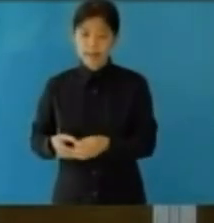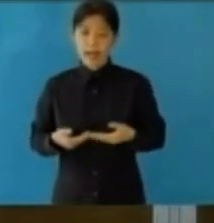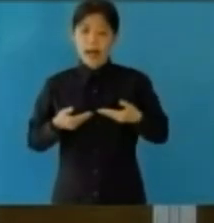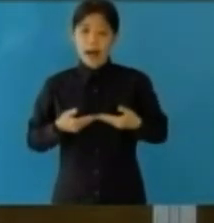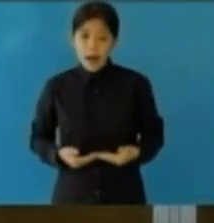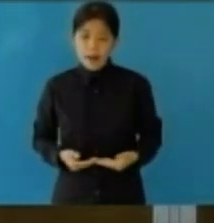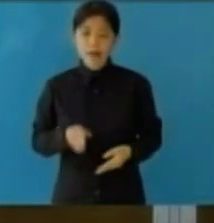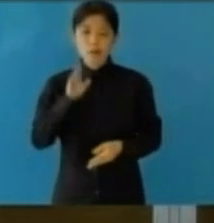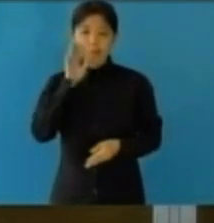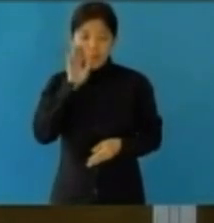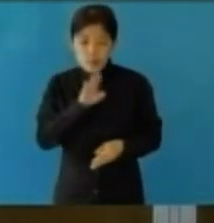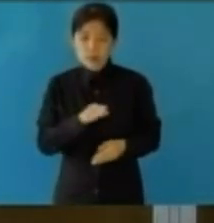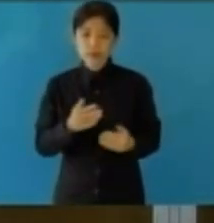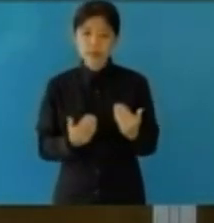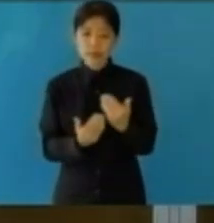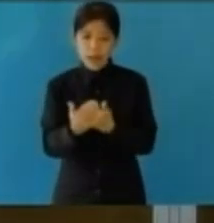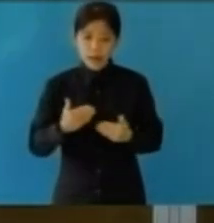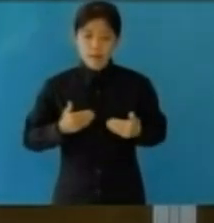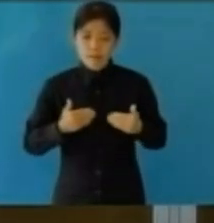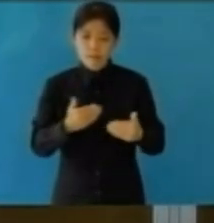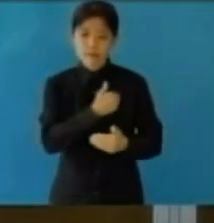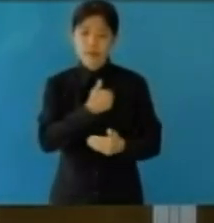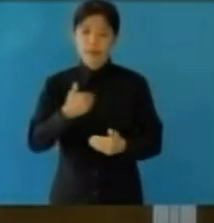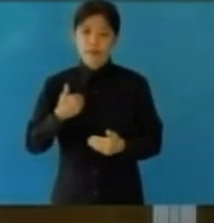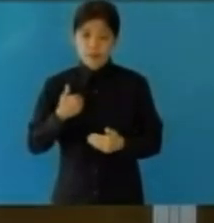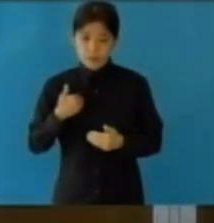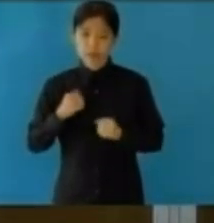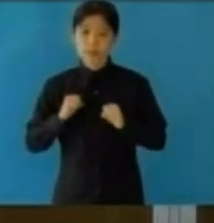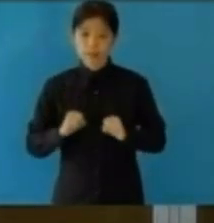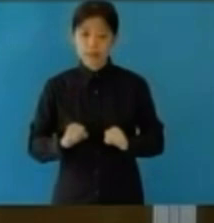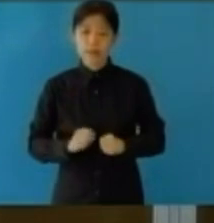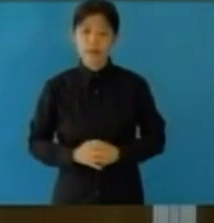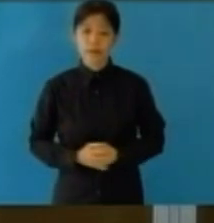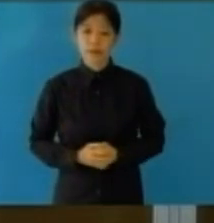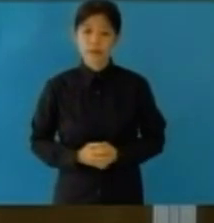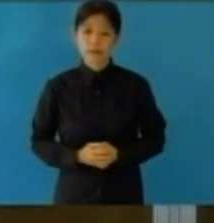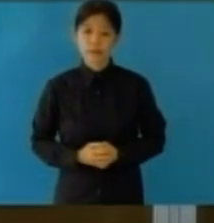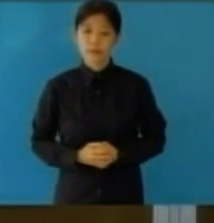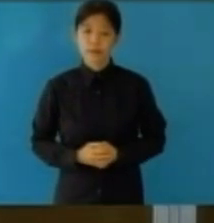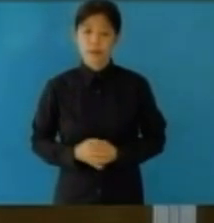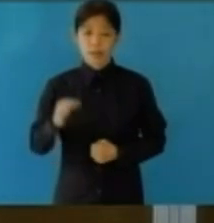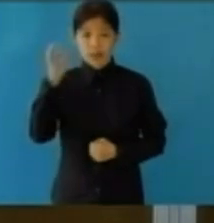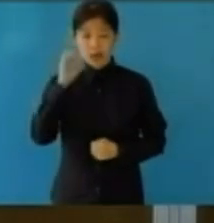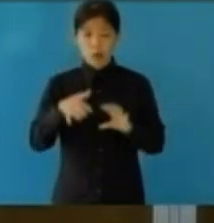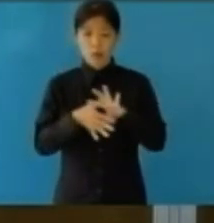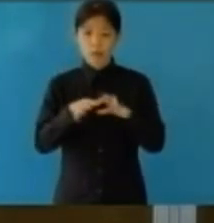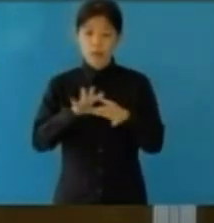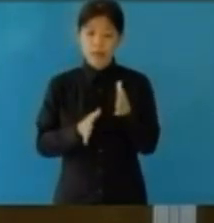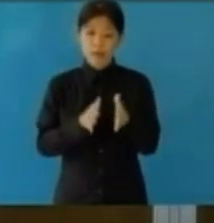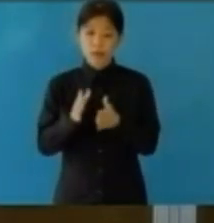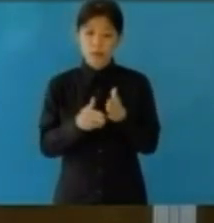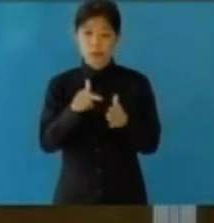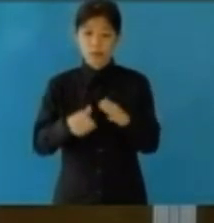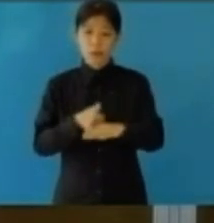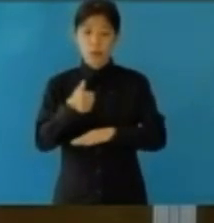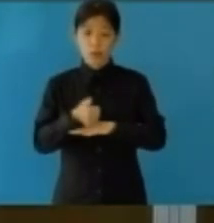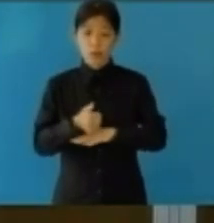滑な大会運営に努めてまいります。 越田観光文化スポーツ部長。